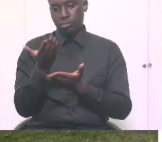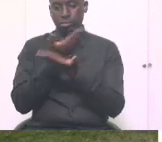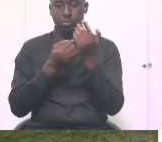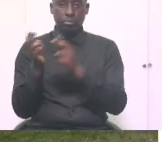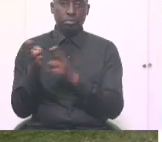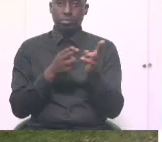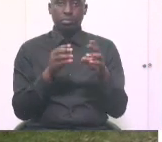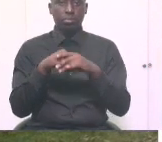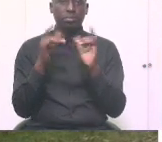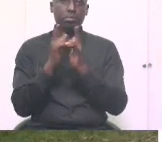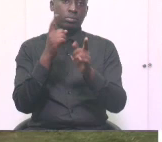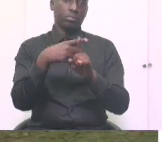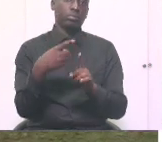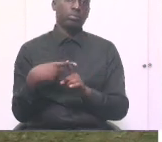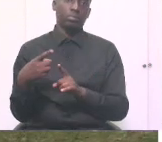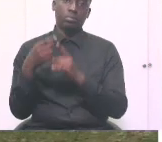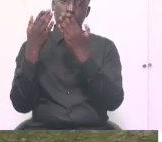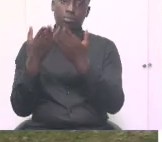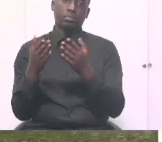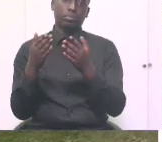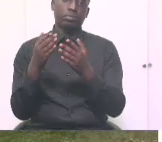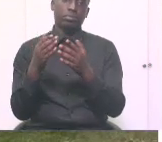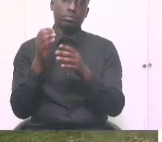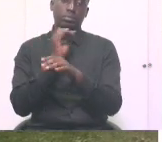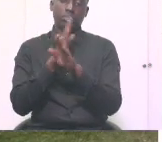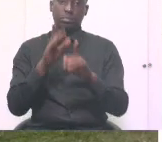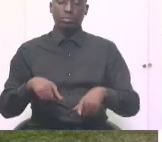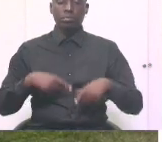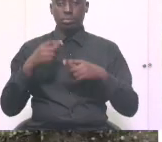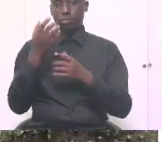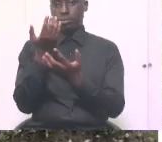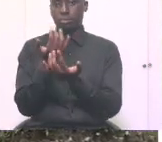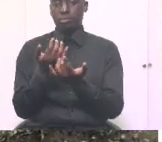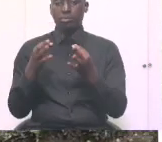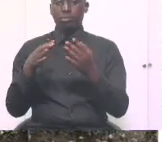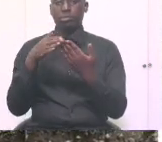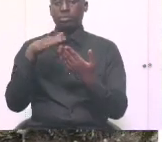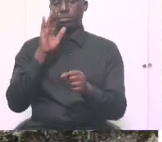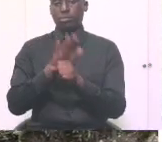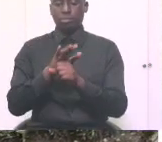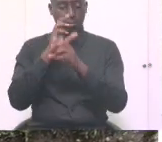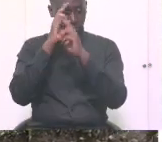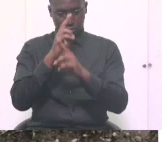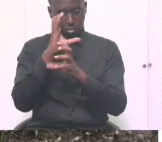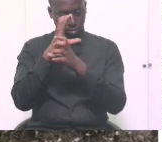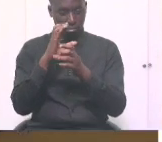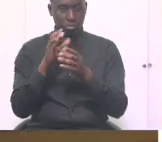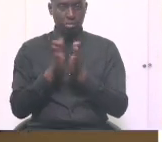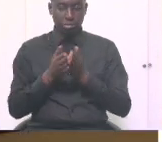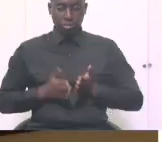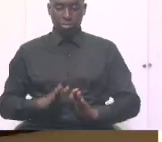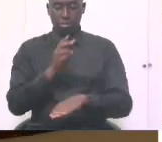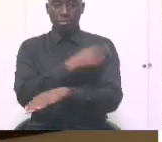biganiro bisanzwe, mu nama zinyuranye. Ahangari umujyana mu buzima tumutezeho byinshi cyane. Kubahiriza gahunda yo gupimisha ndetse no kubyarira kwa